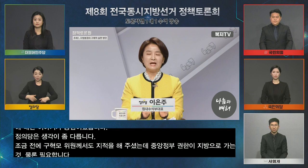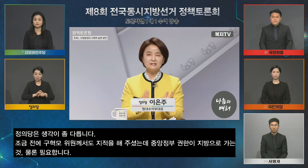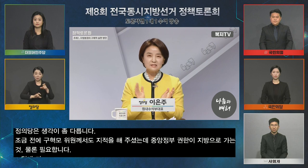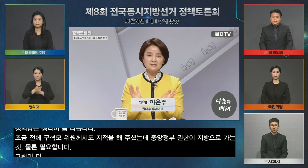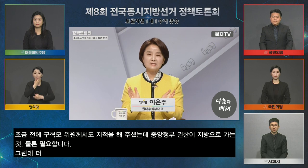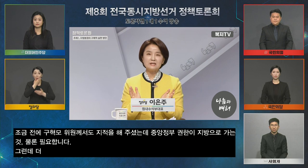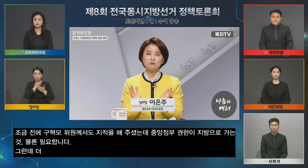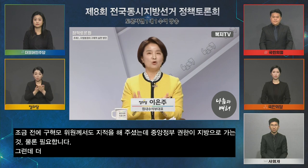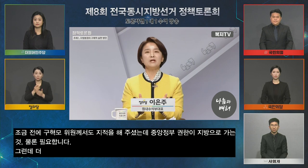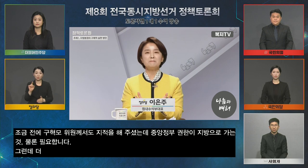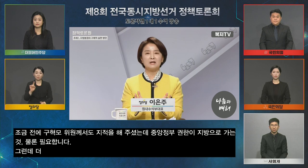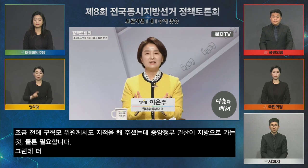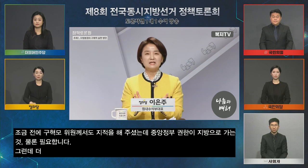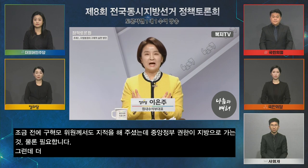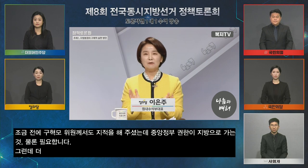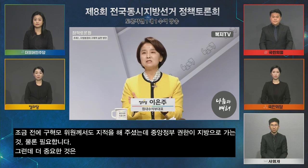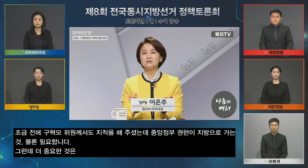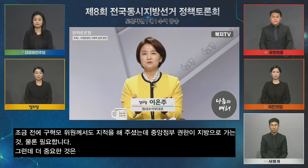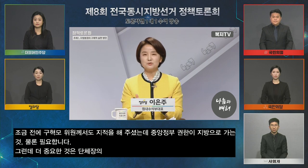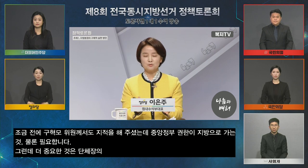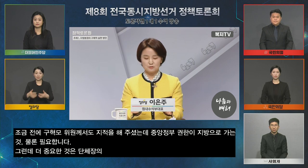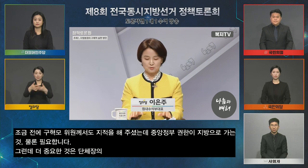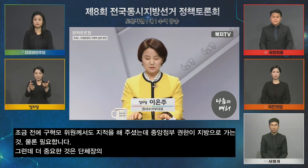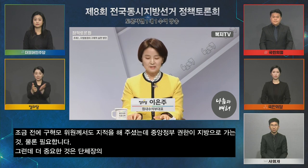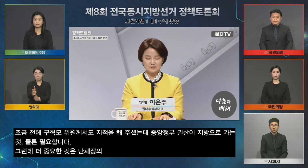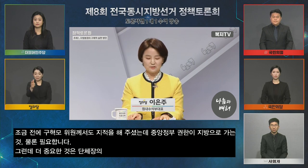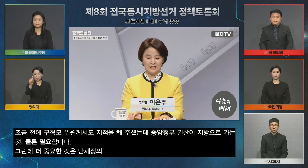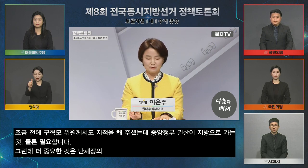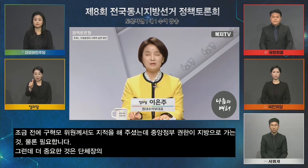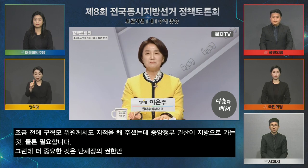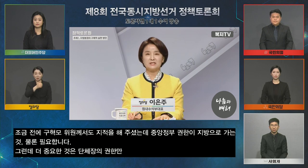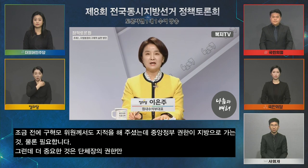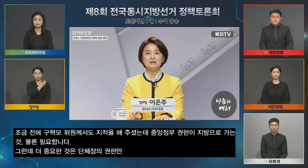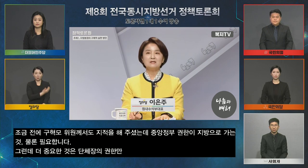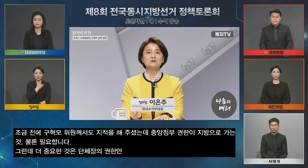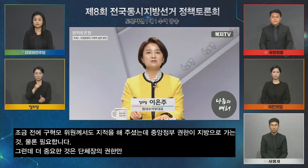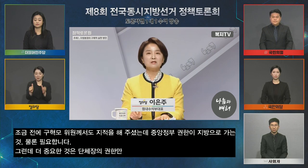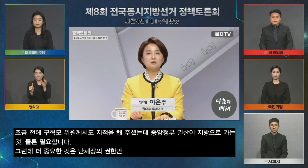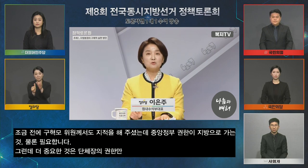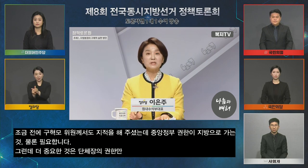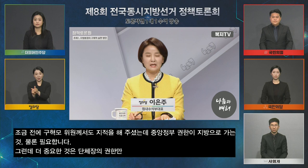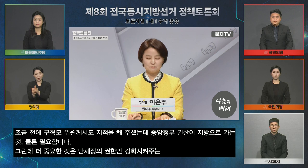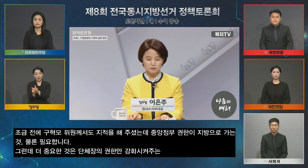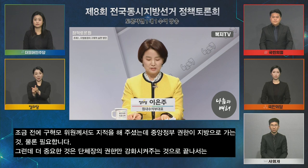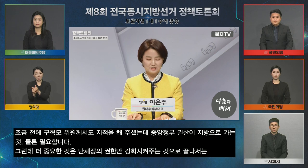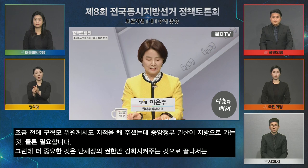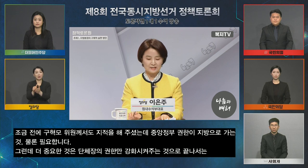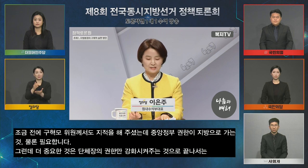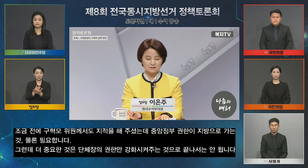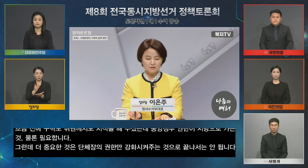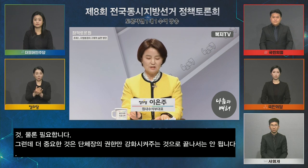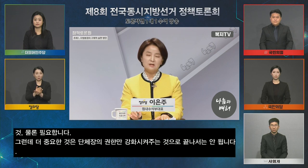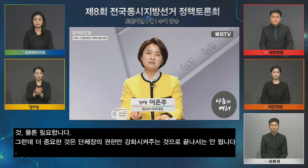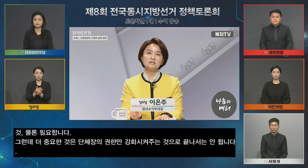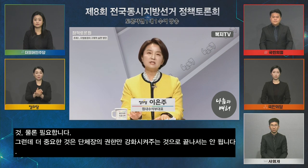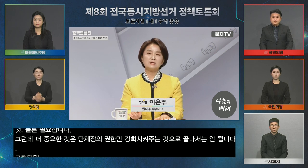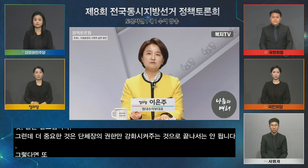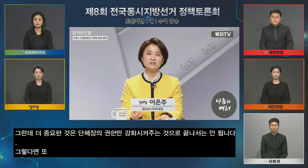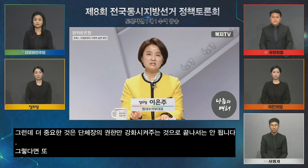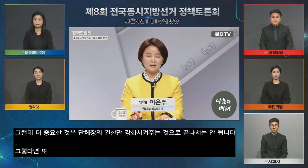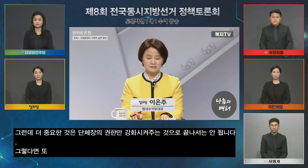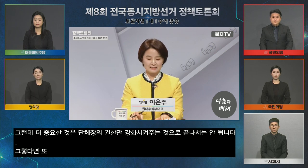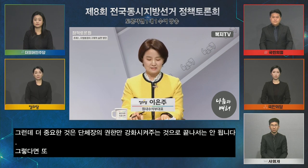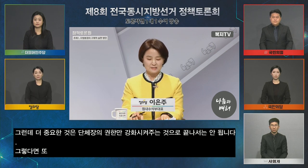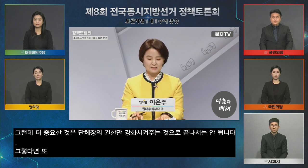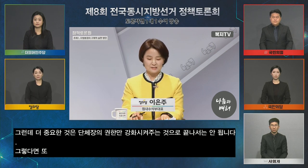단체장의 권한만 강화시켜주는 것으로 끝나선 안 됩니다. 그렇다면 또 다른 문제를 낳게 되죠. 특히